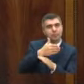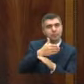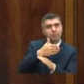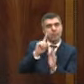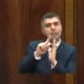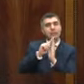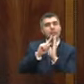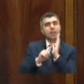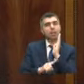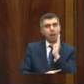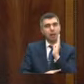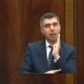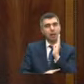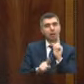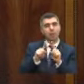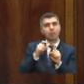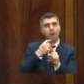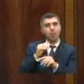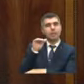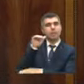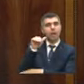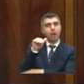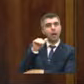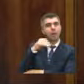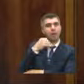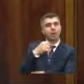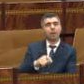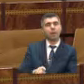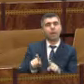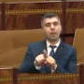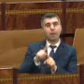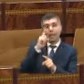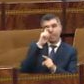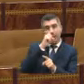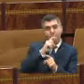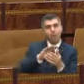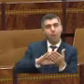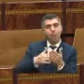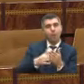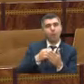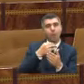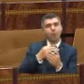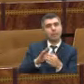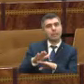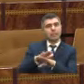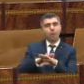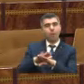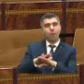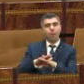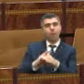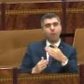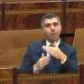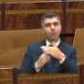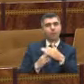الأسبوع لإقليم زاغورا. شكرا. حيث قساوة الحياة وحيث يمكن للمرء أن يكون حجم